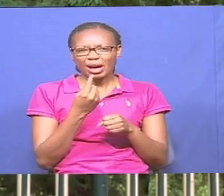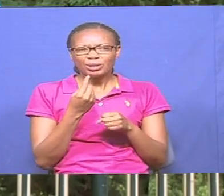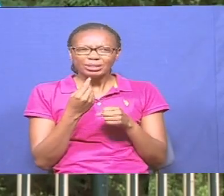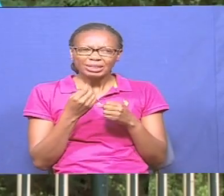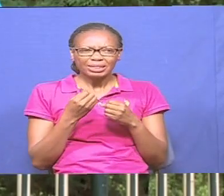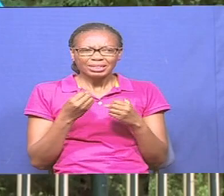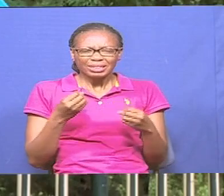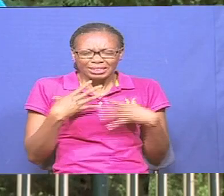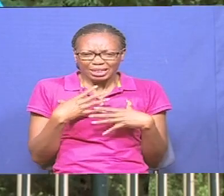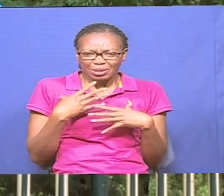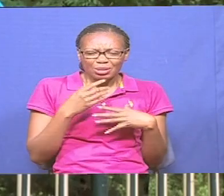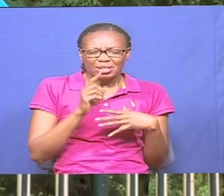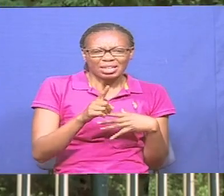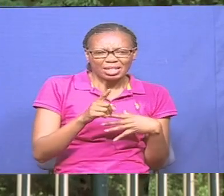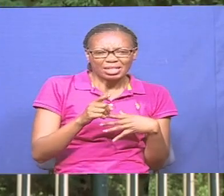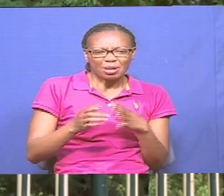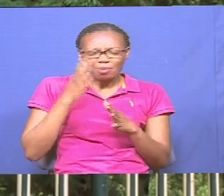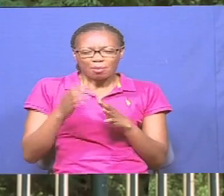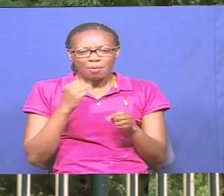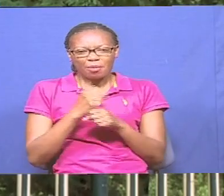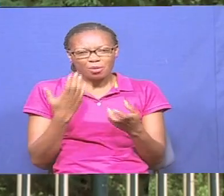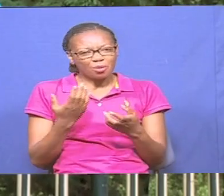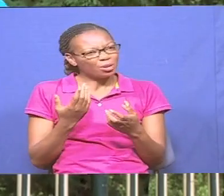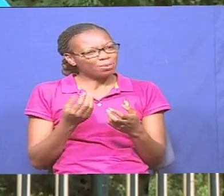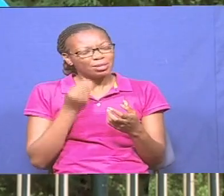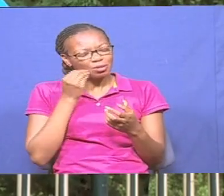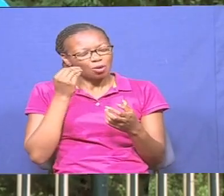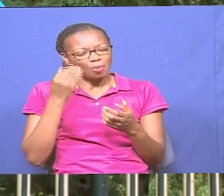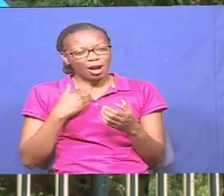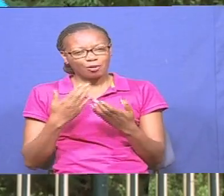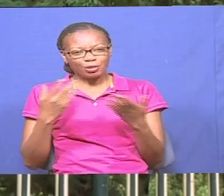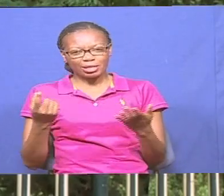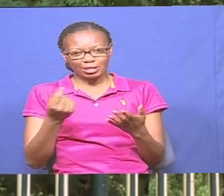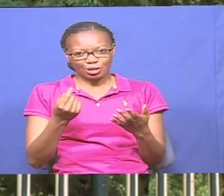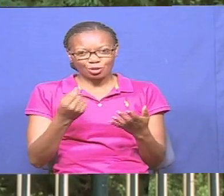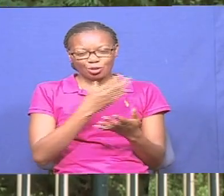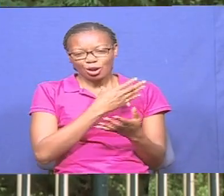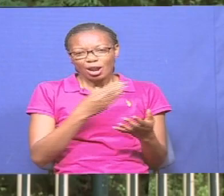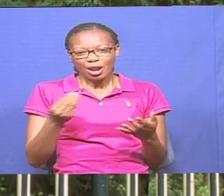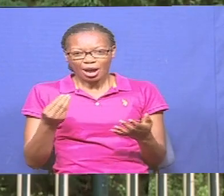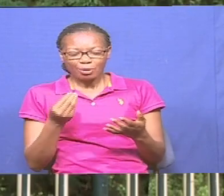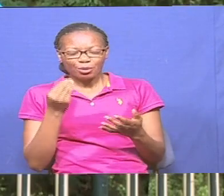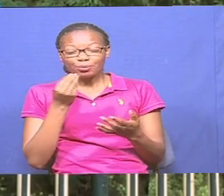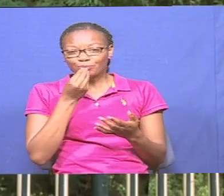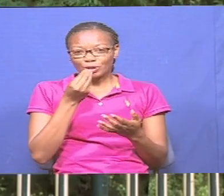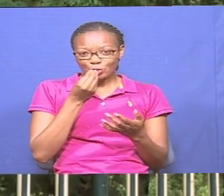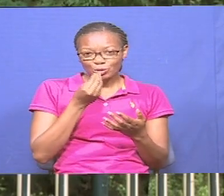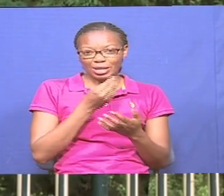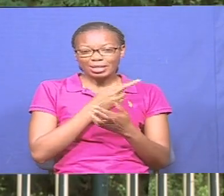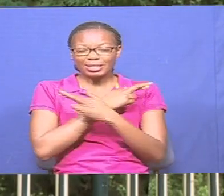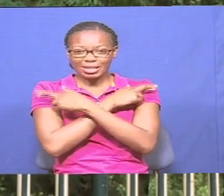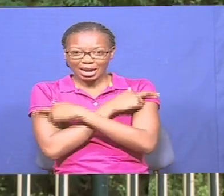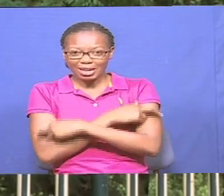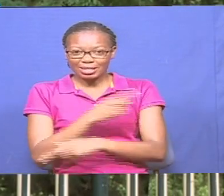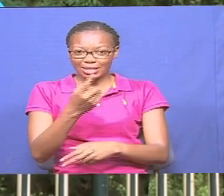kukamulia matunda utaipata vipi? Usijali. Iwapo una blender unaweza kuitumia pia. Basi mimi wacha nitafute mkate